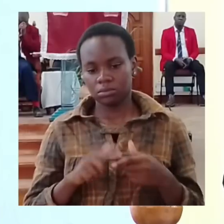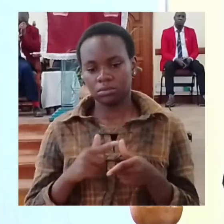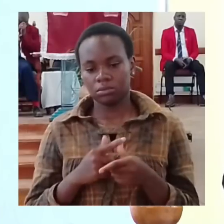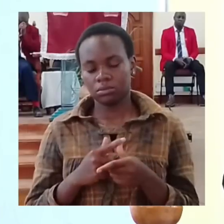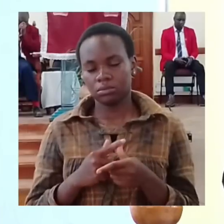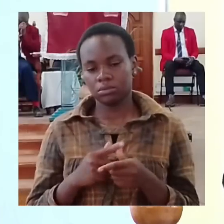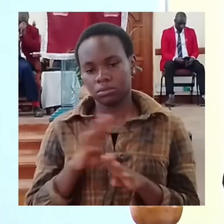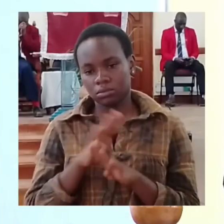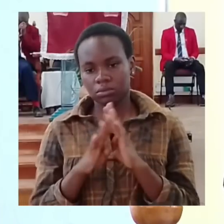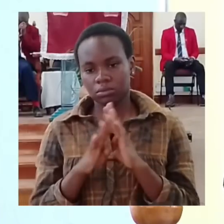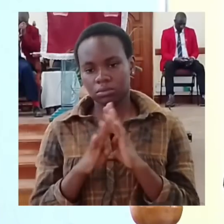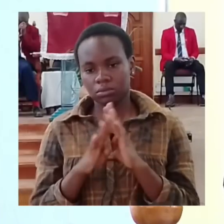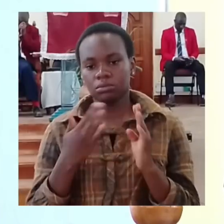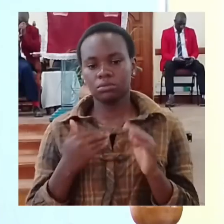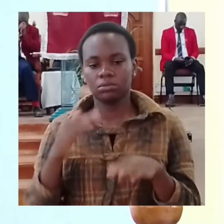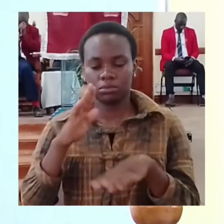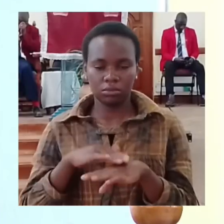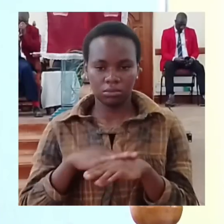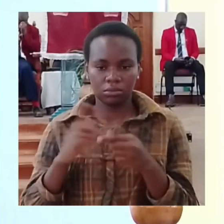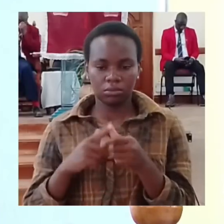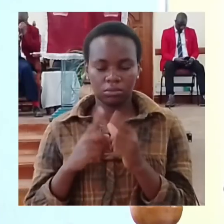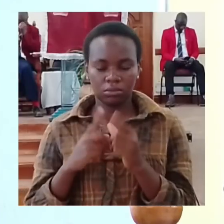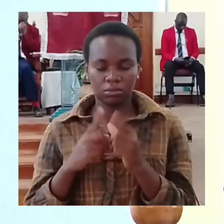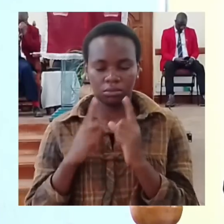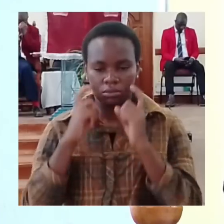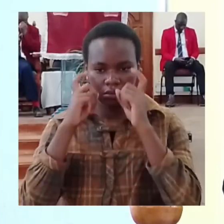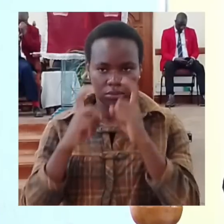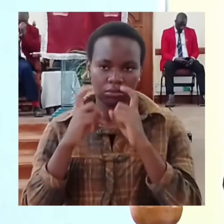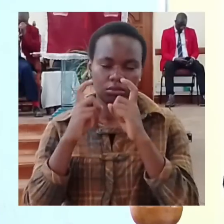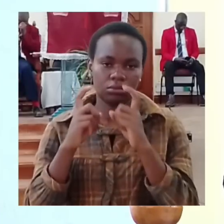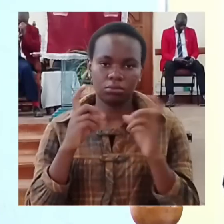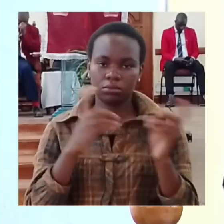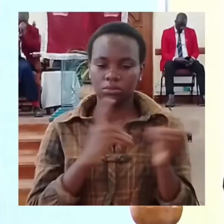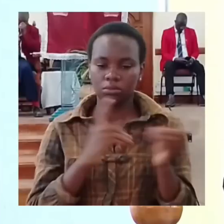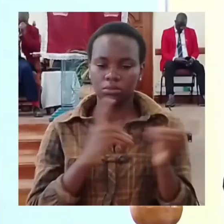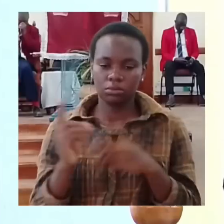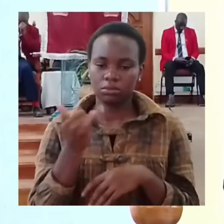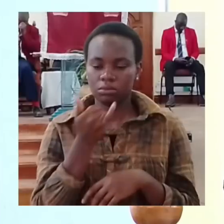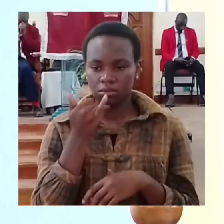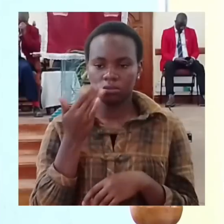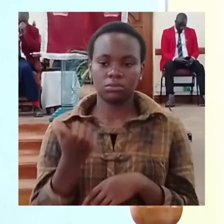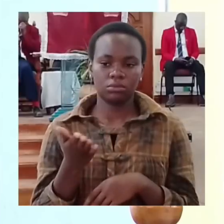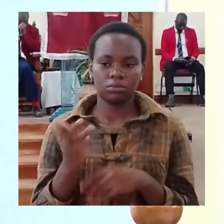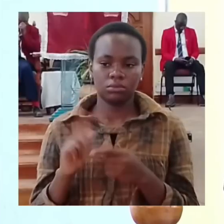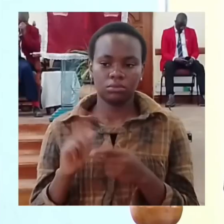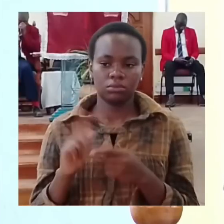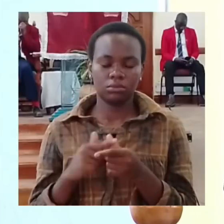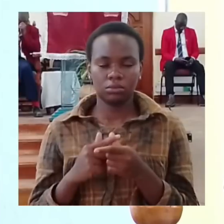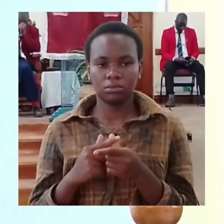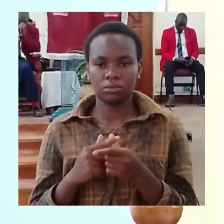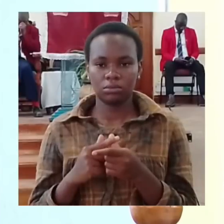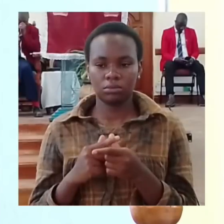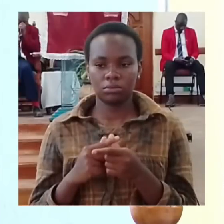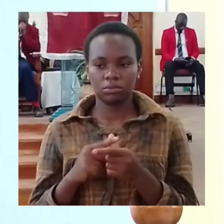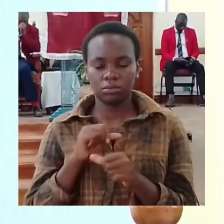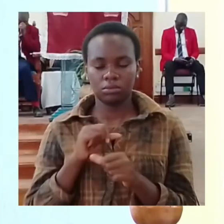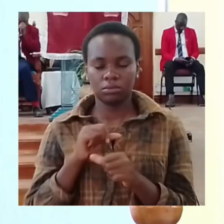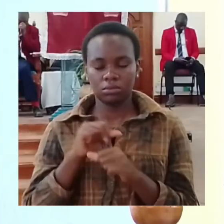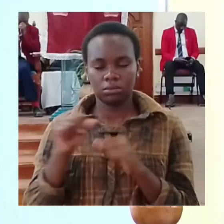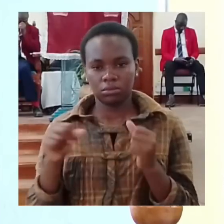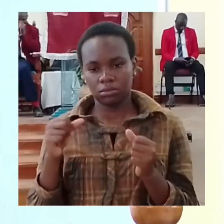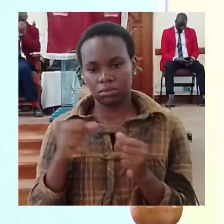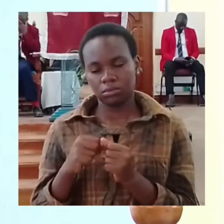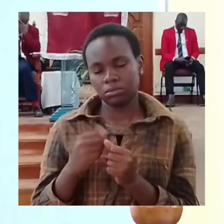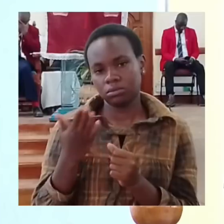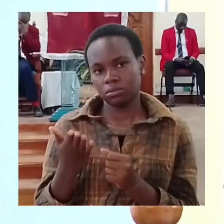kwirira, tutikahithage mehia maitu mbere yaku. We want to come before you turi njaga. One